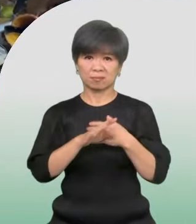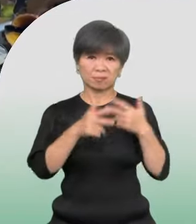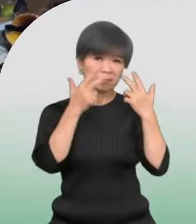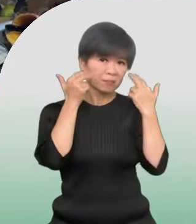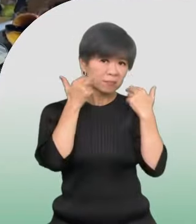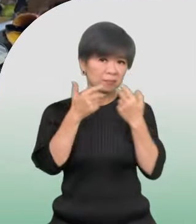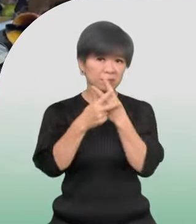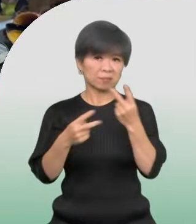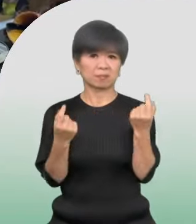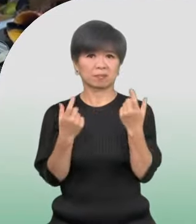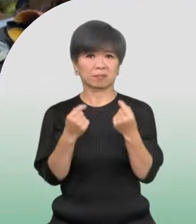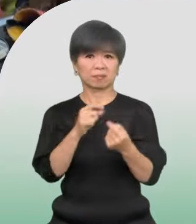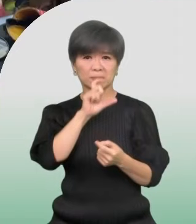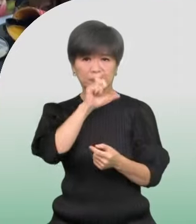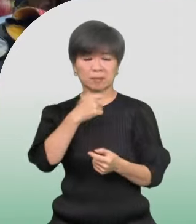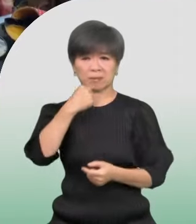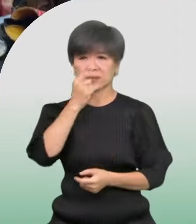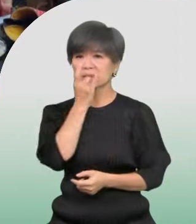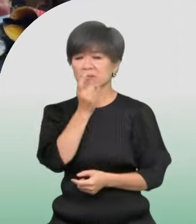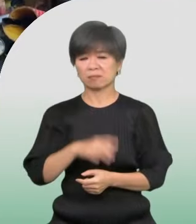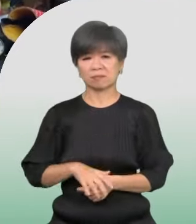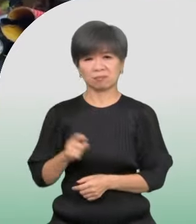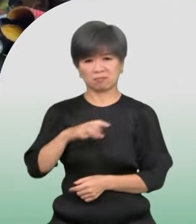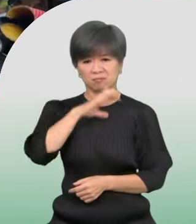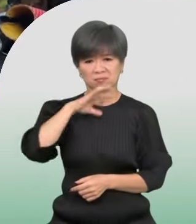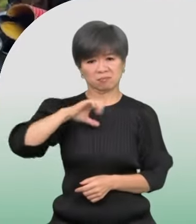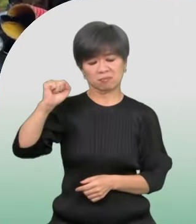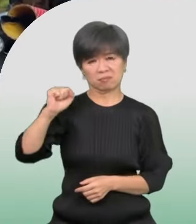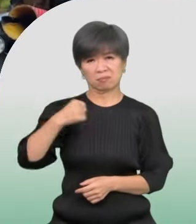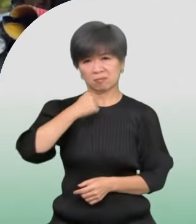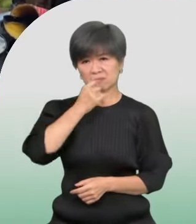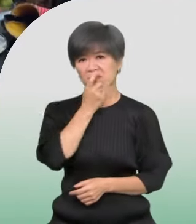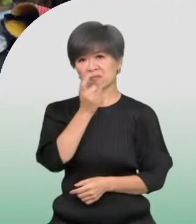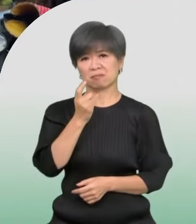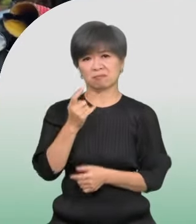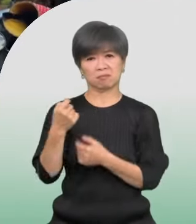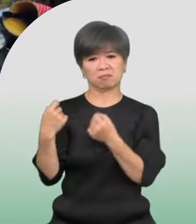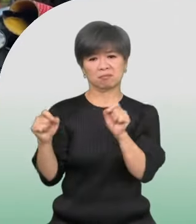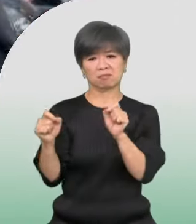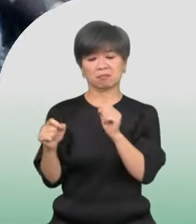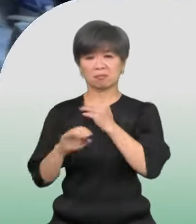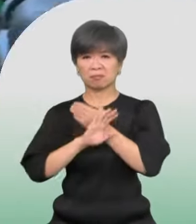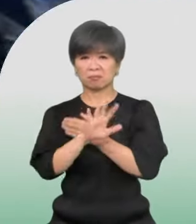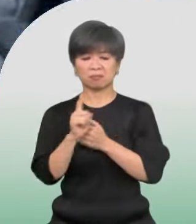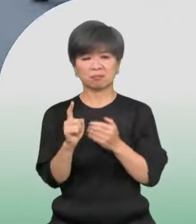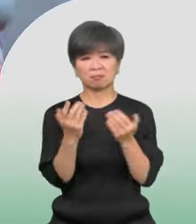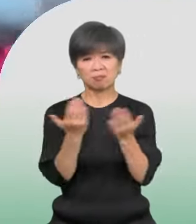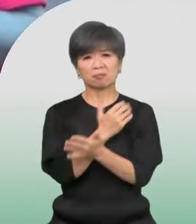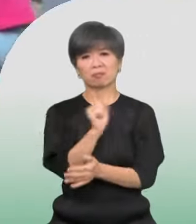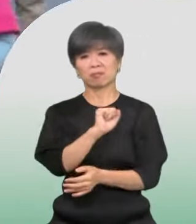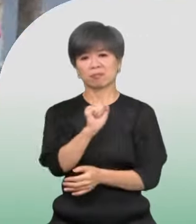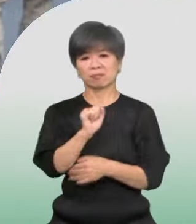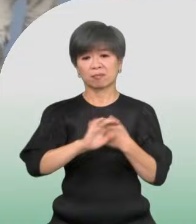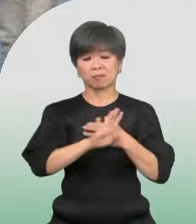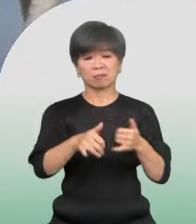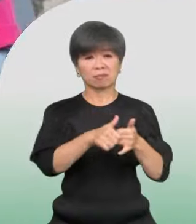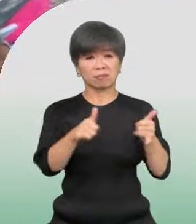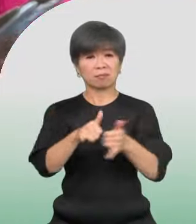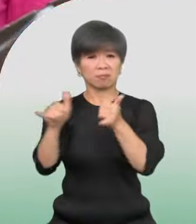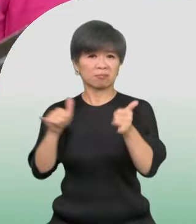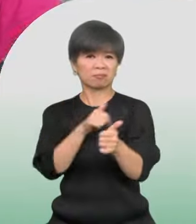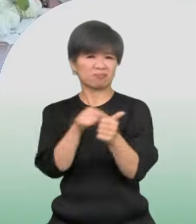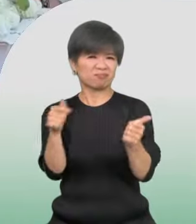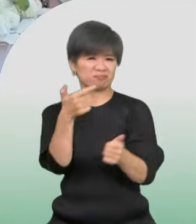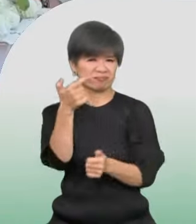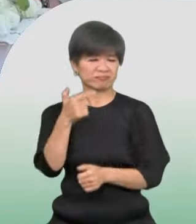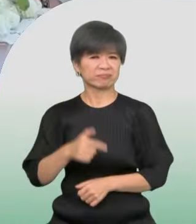语。少数闽南沙文族语咋讲其他条嘅后罗化系台语，唔接受其他嘅话语，对其他嘅族群伤害动